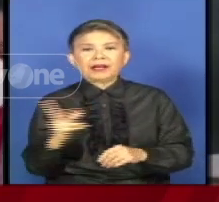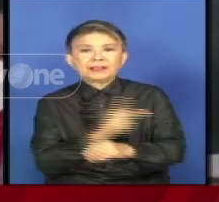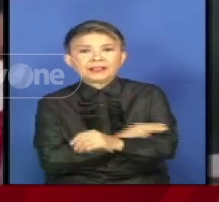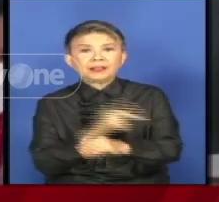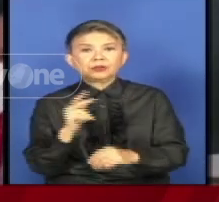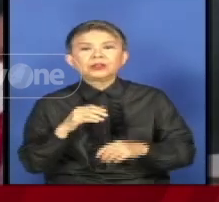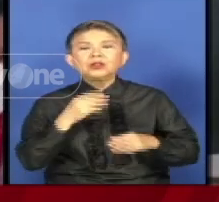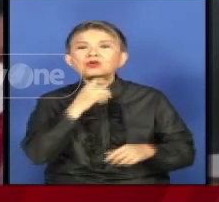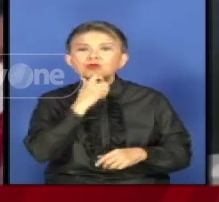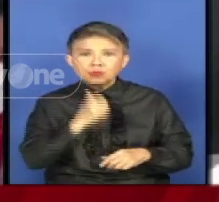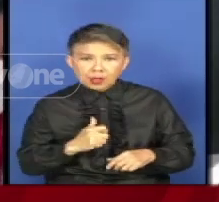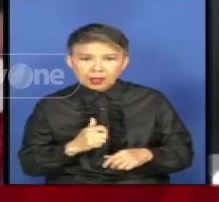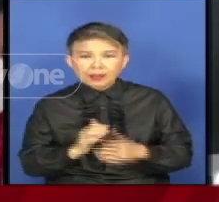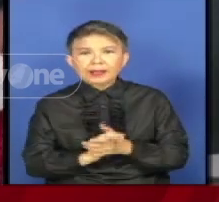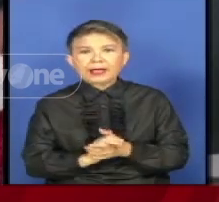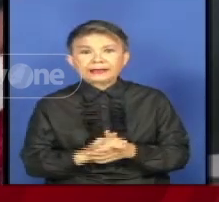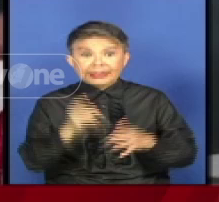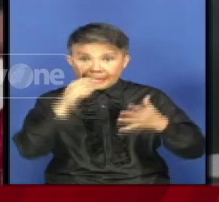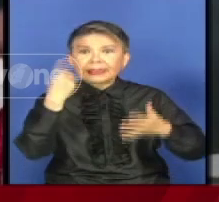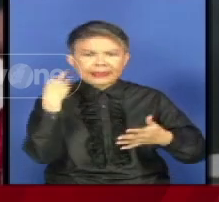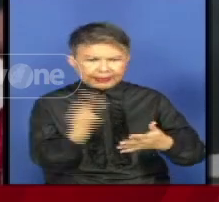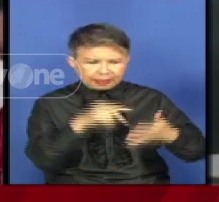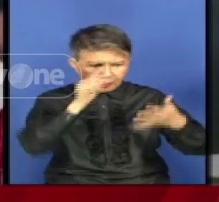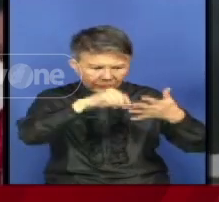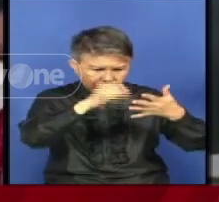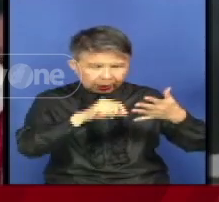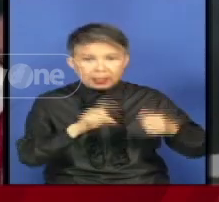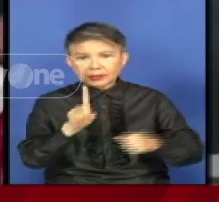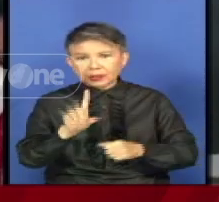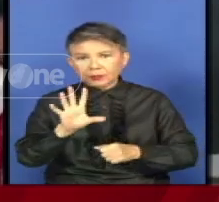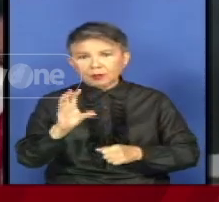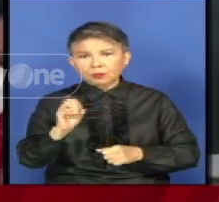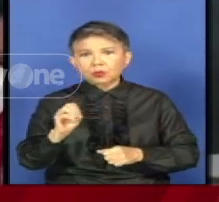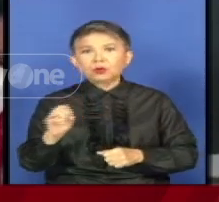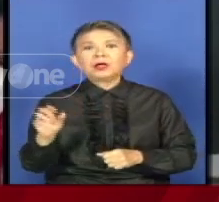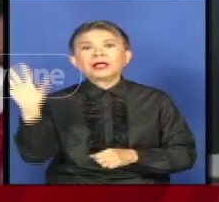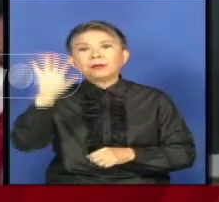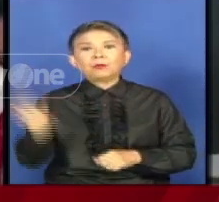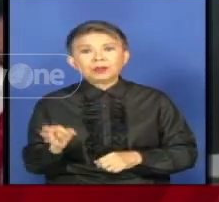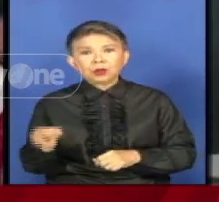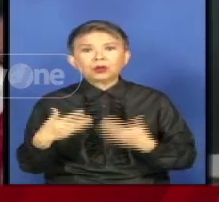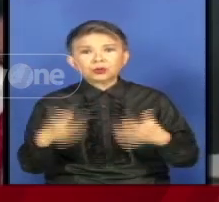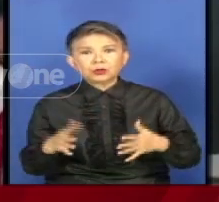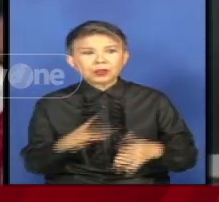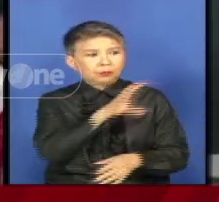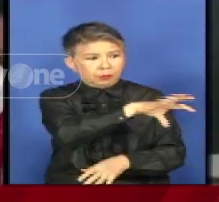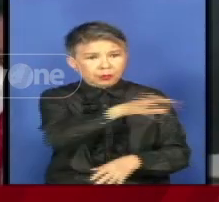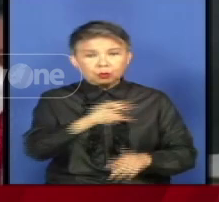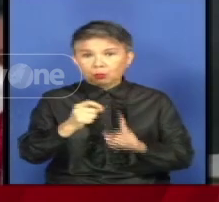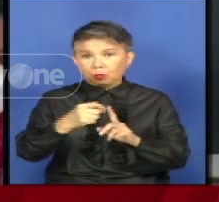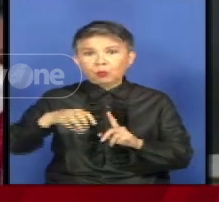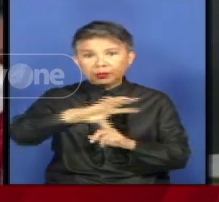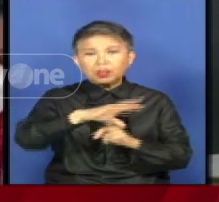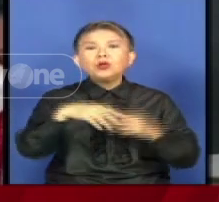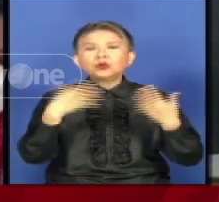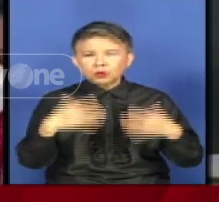untuk lansia. Jadi kita identifikasi ada 115 kabupaten kota di beberapa provinsi